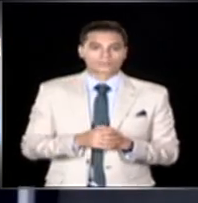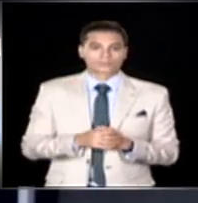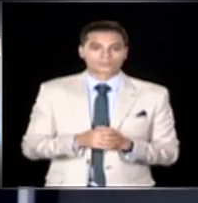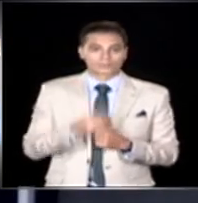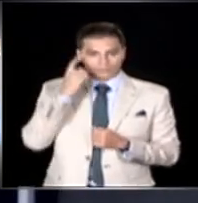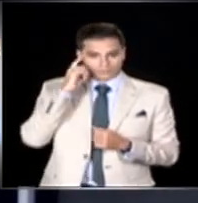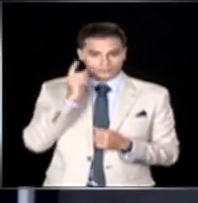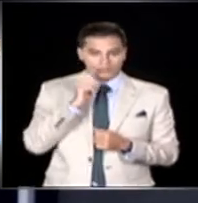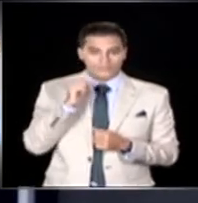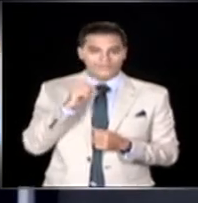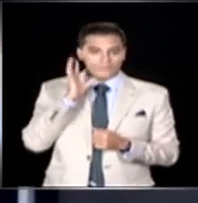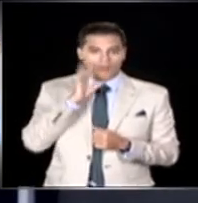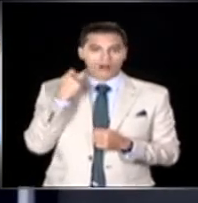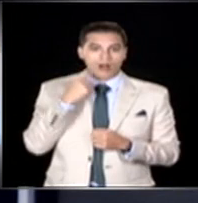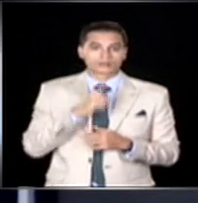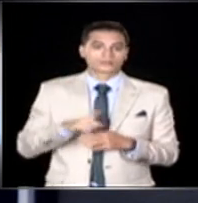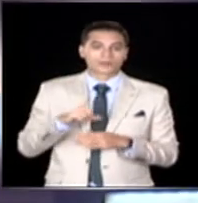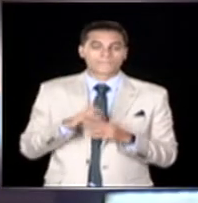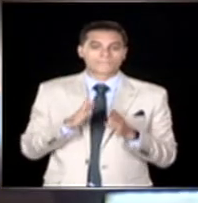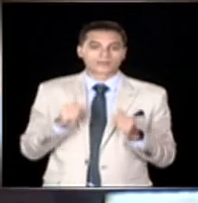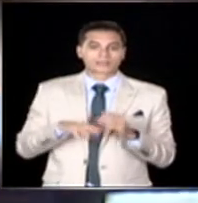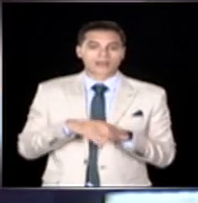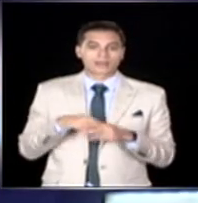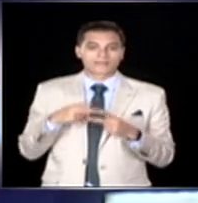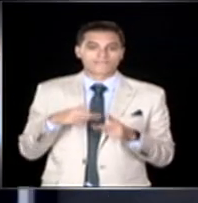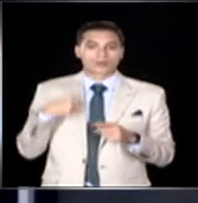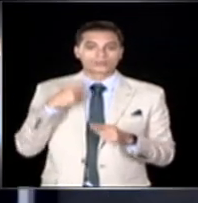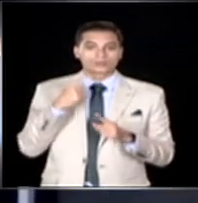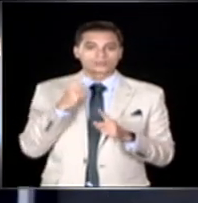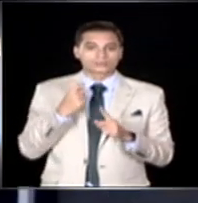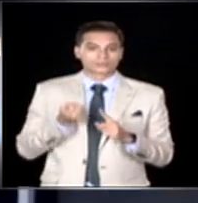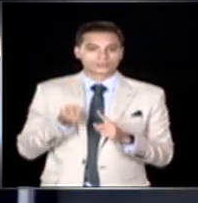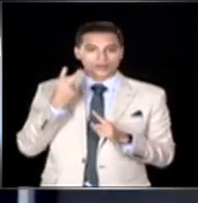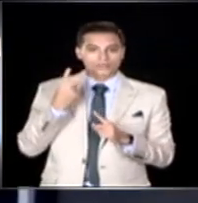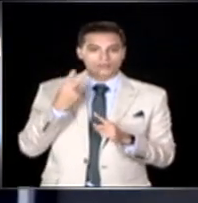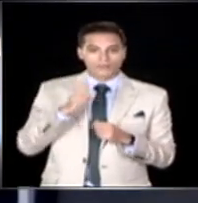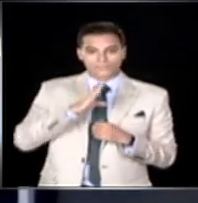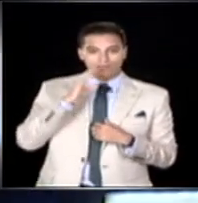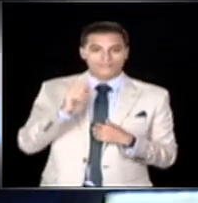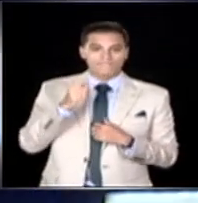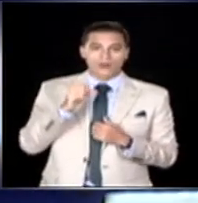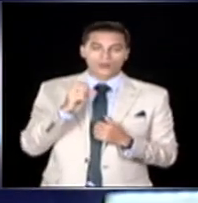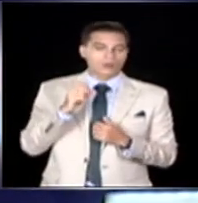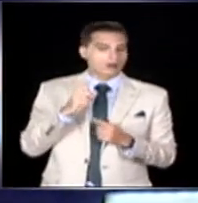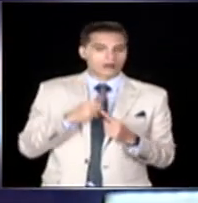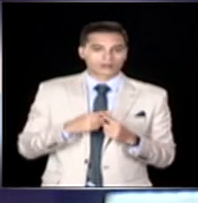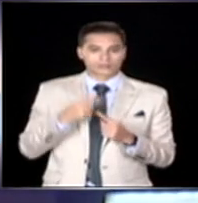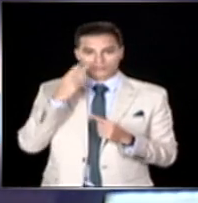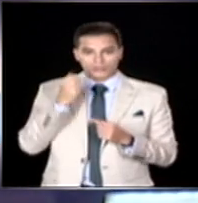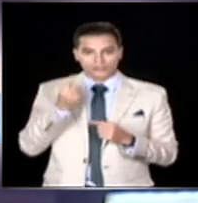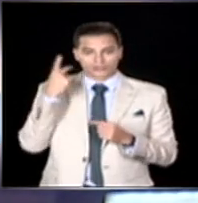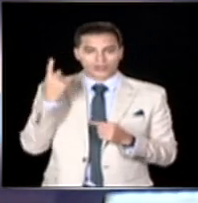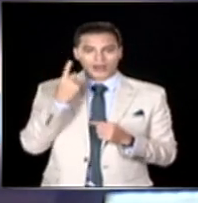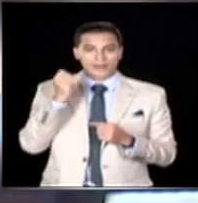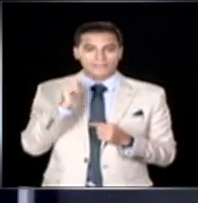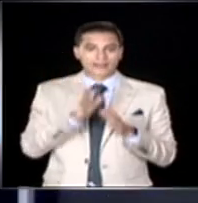بص. في عهد اي رئيس مصري راحل تم انشاء وزارة الثقافة؟ الملك فاروق. غلط. من هو الشاعر العباسي